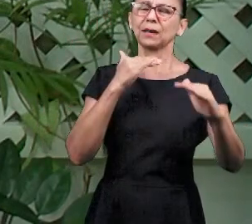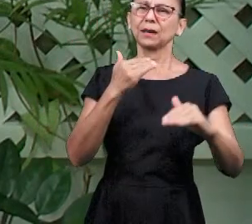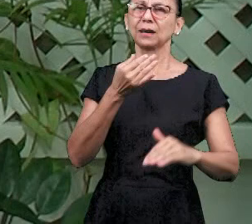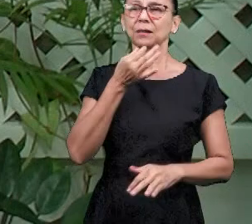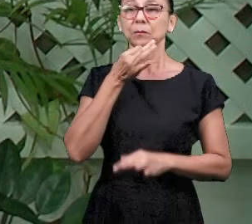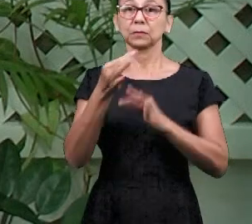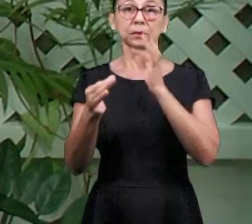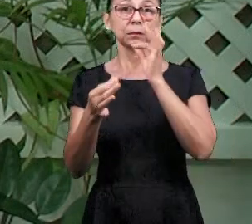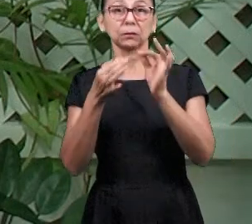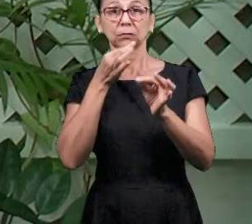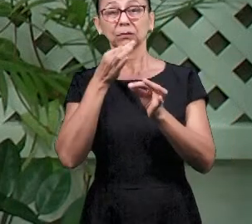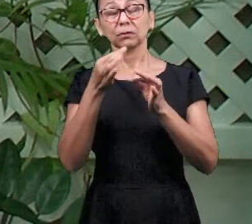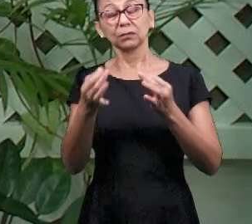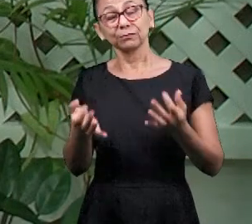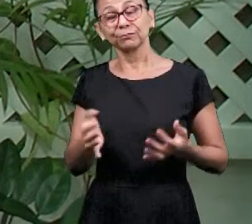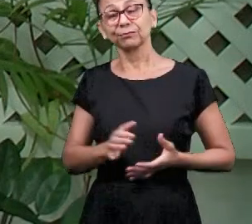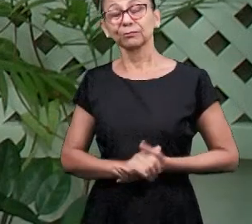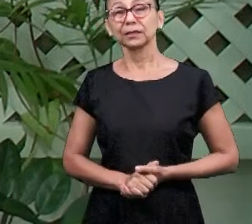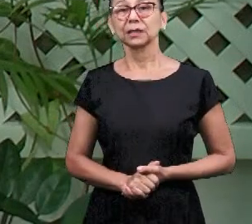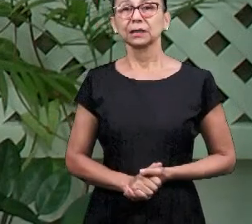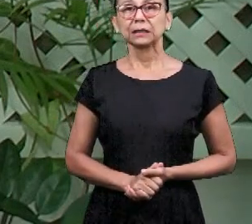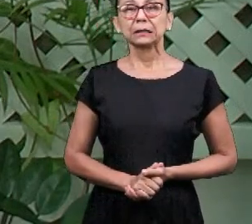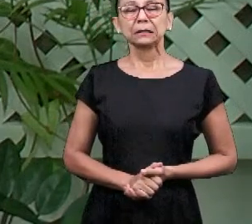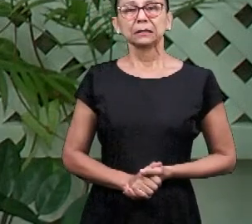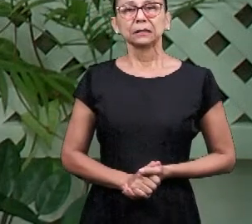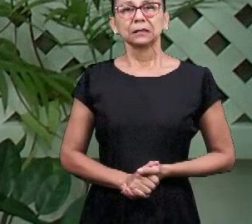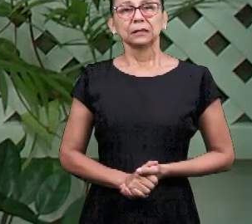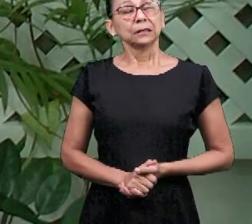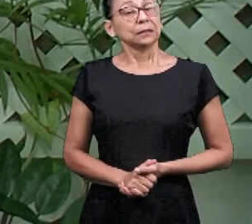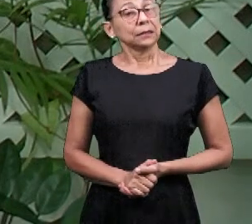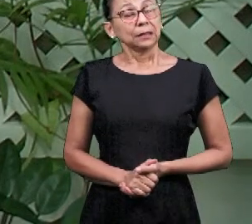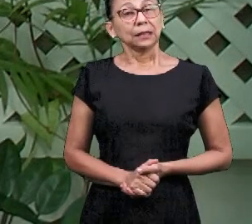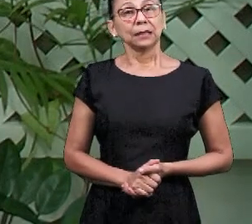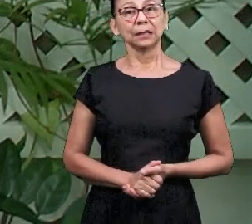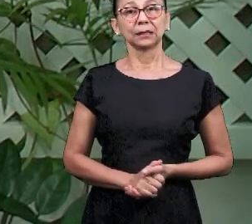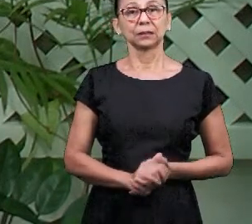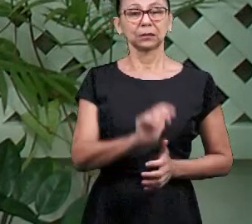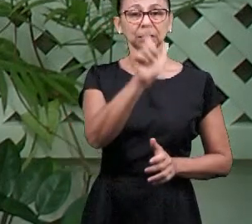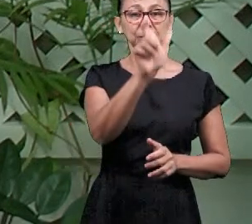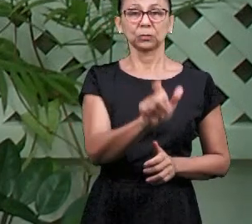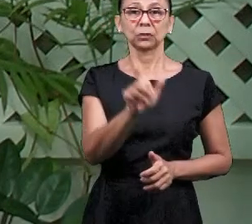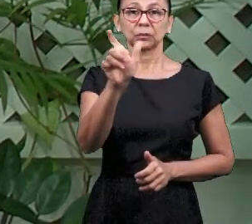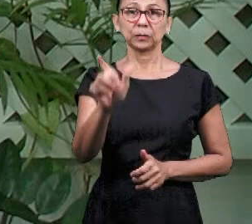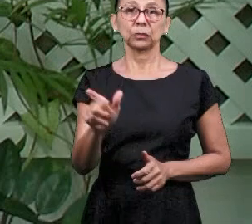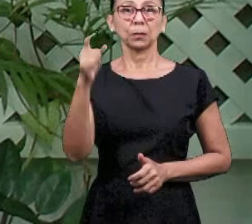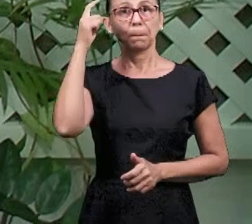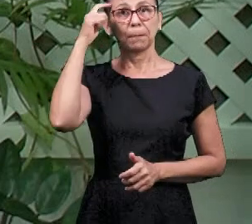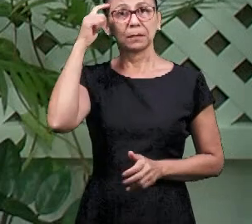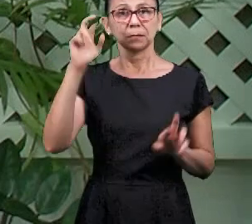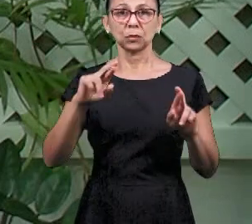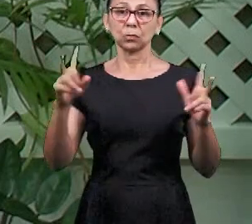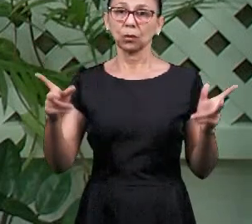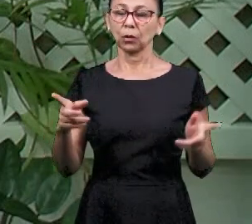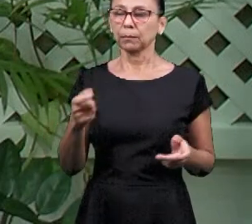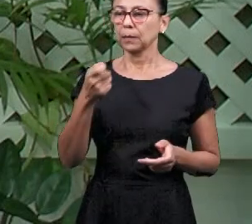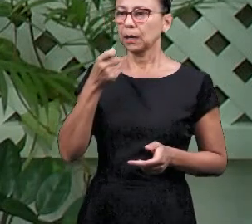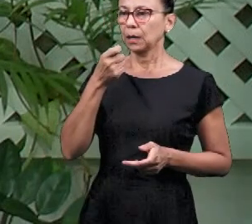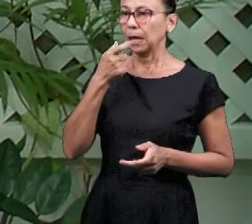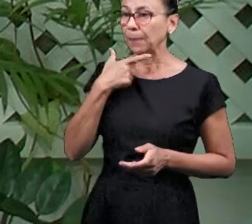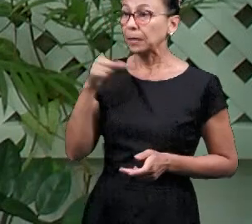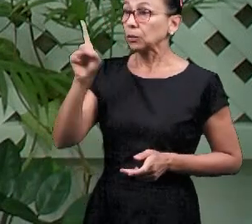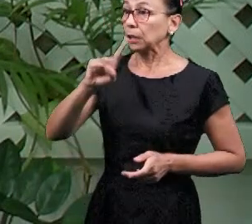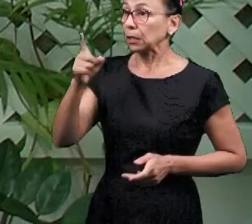situation chaotique que nous vivons au Brésil. Le virus, il est très agressif parce que c'est